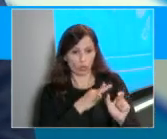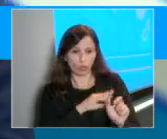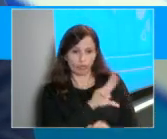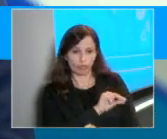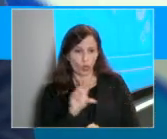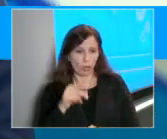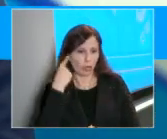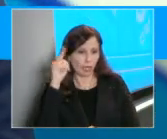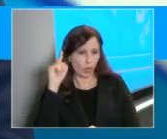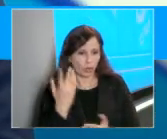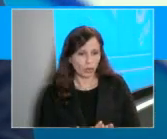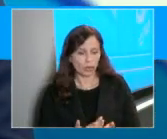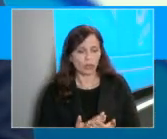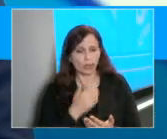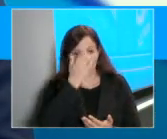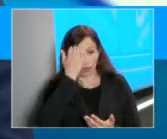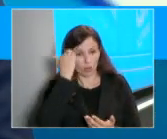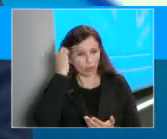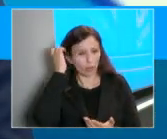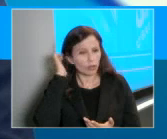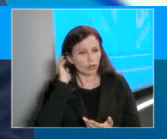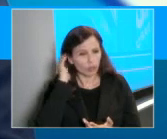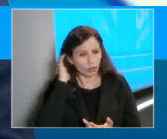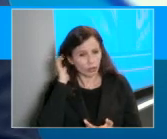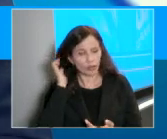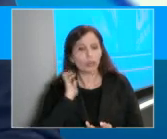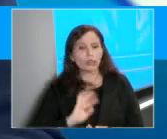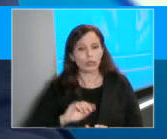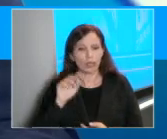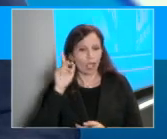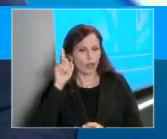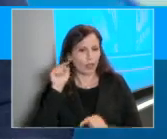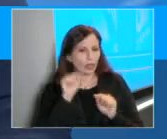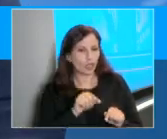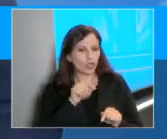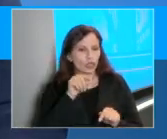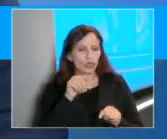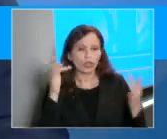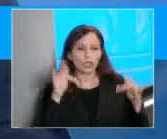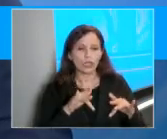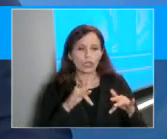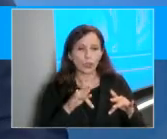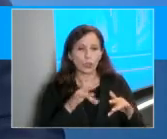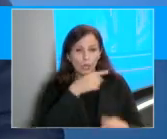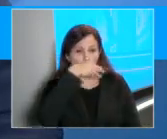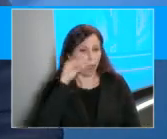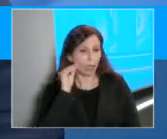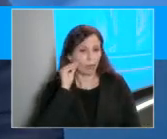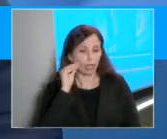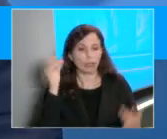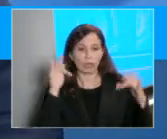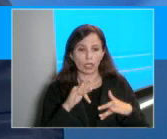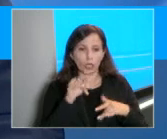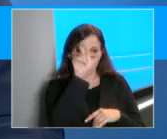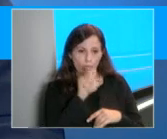מאוד בדעות והעמדות מאוד מאוד דומות. טוב, שם יש איזו התנגדות שאני... שם יש התנגדות של אמיר פרץ, נקודה. הוא ממש